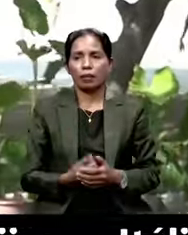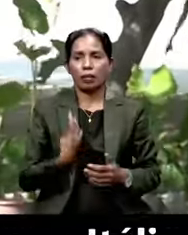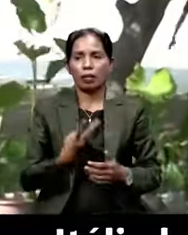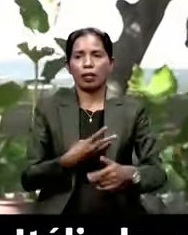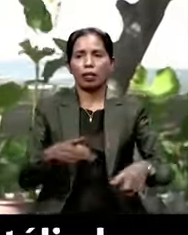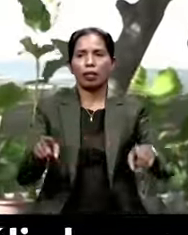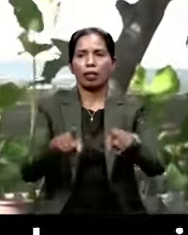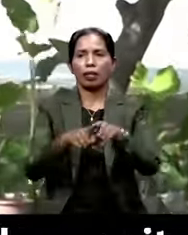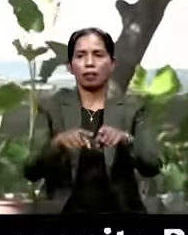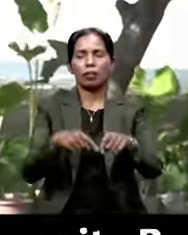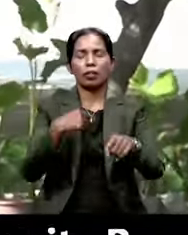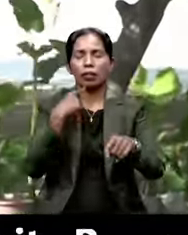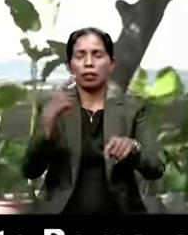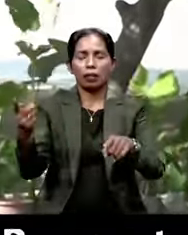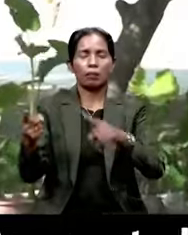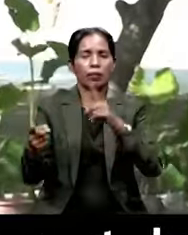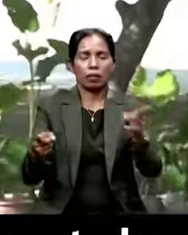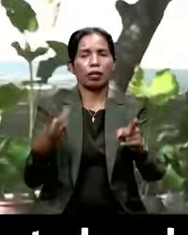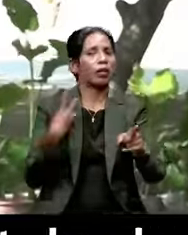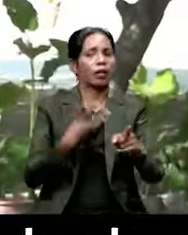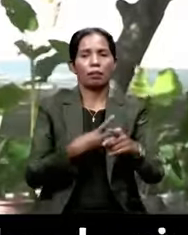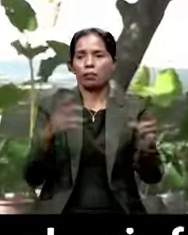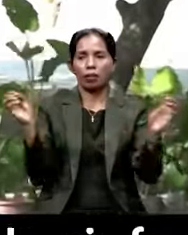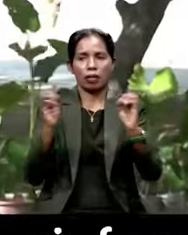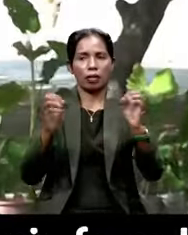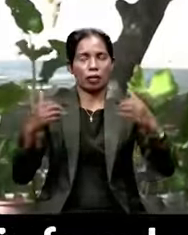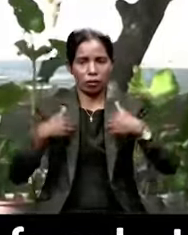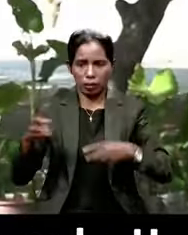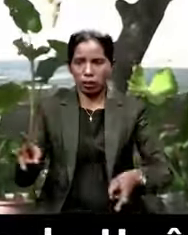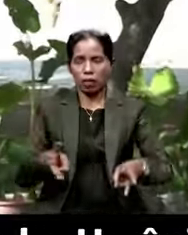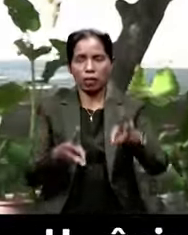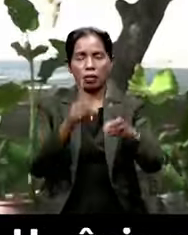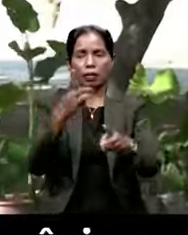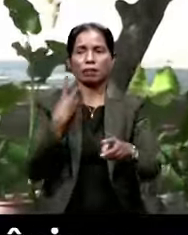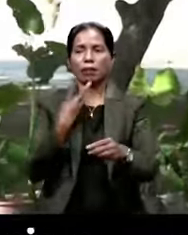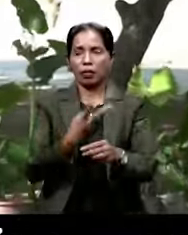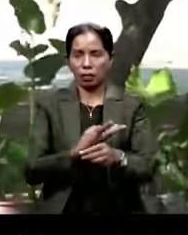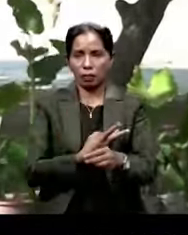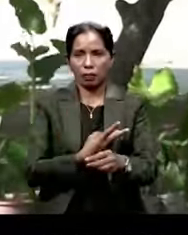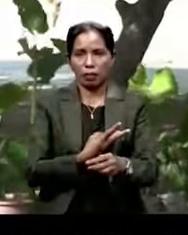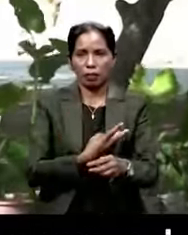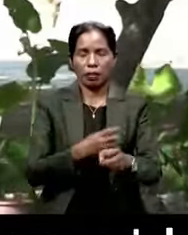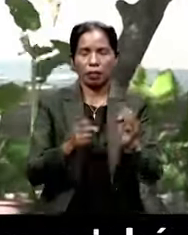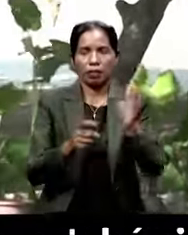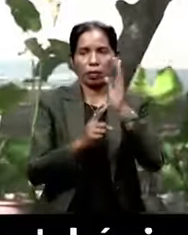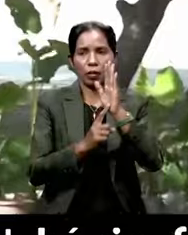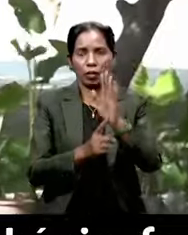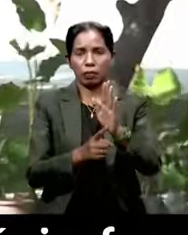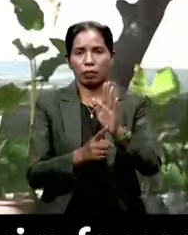anesang dumba, sila dumba malu. Antau ami laya dalang ida ba ami. Laya dalang ida ba ami